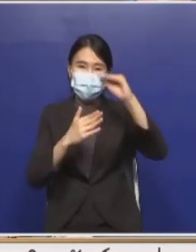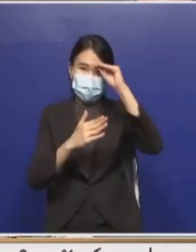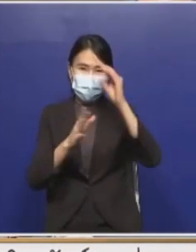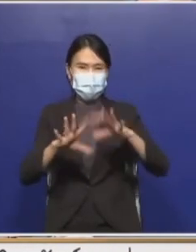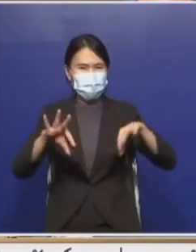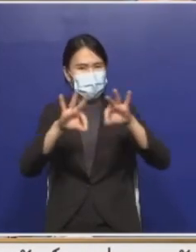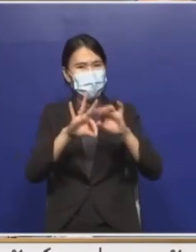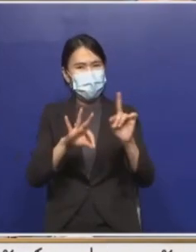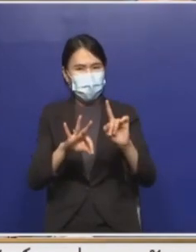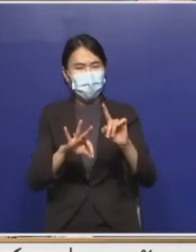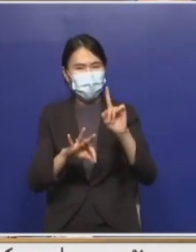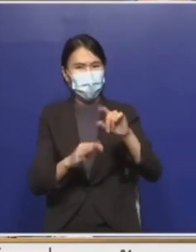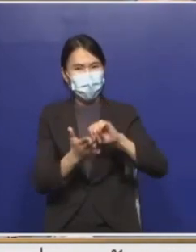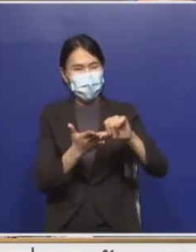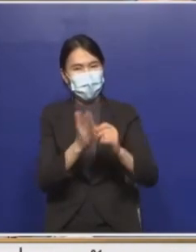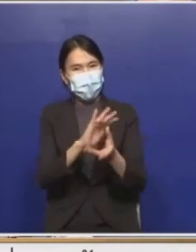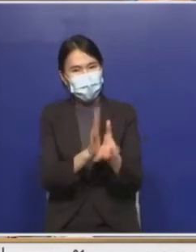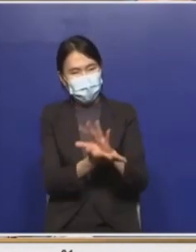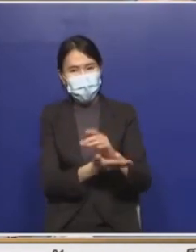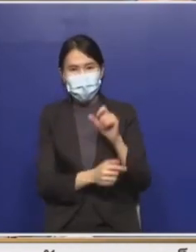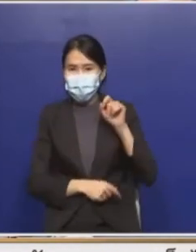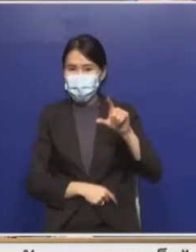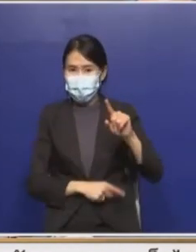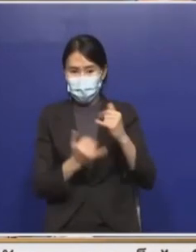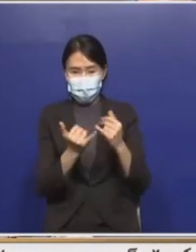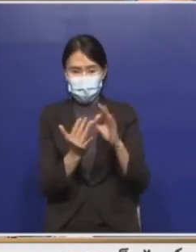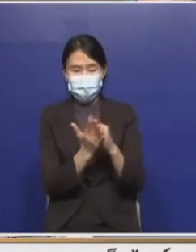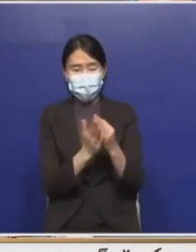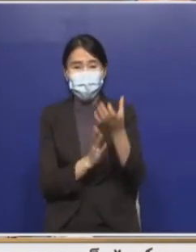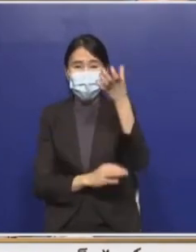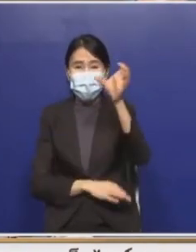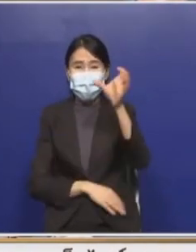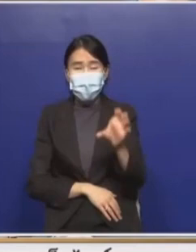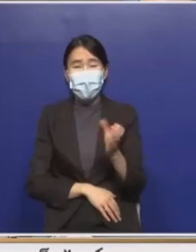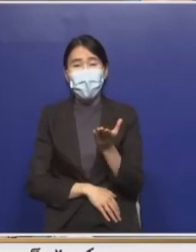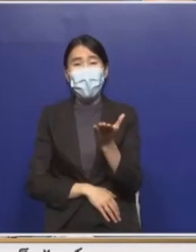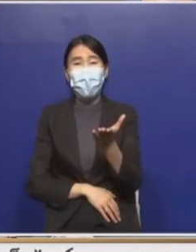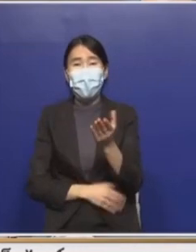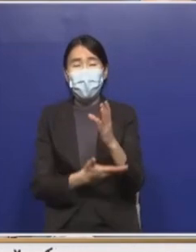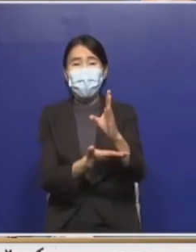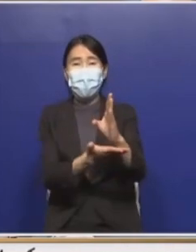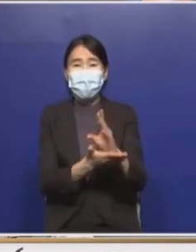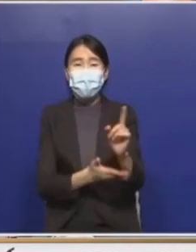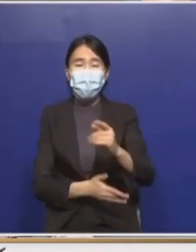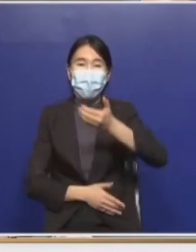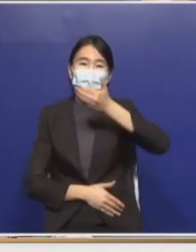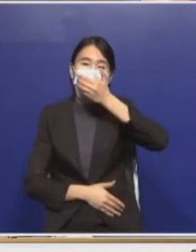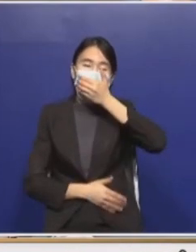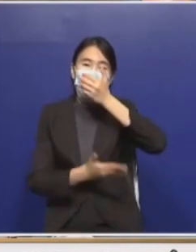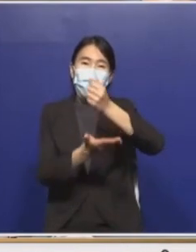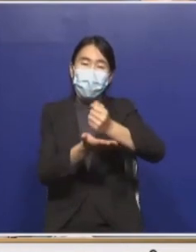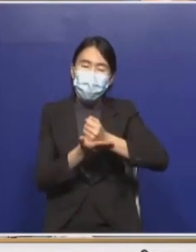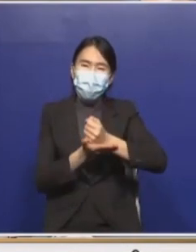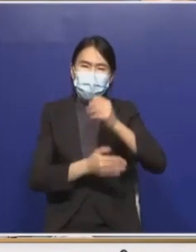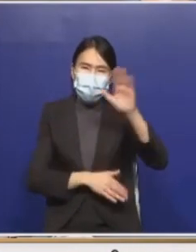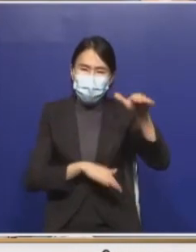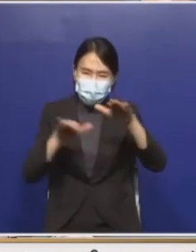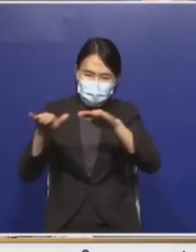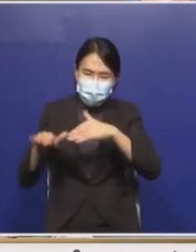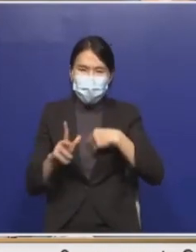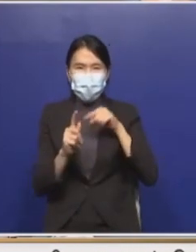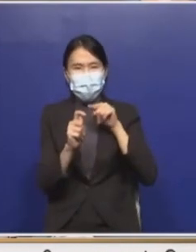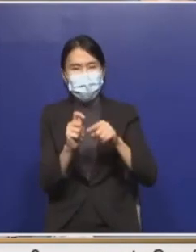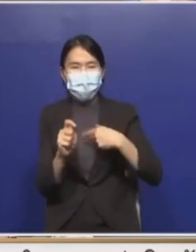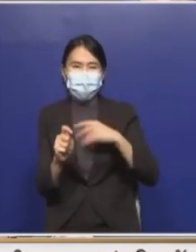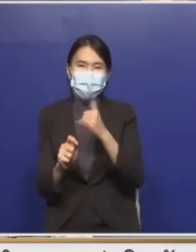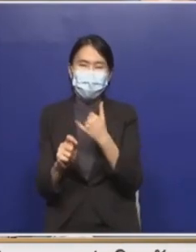เร่งด่วนวันนี้ในโซเชียลขอบริจาคเครื่องช่วยหายใจมันไม่พอเพียงบางอำเภอมี3เครื่องบ